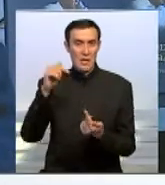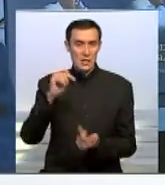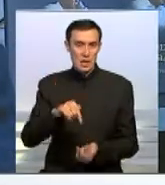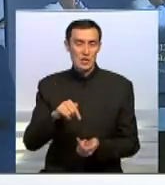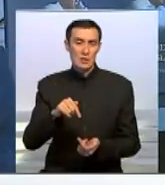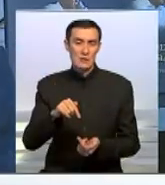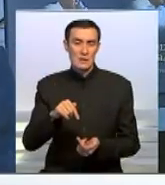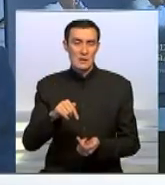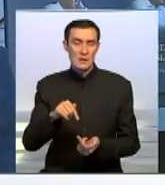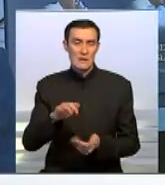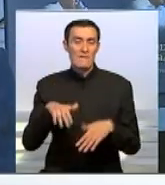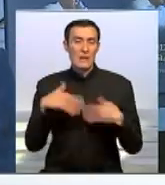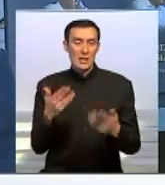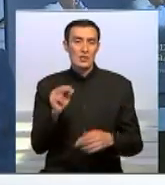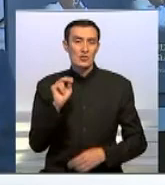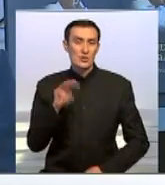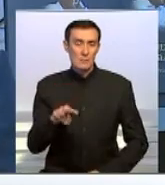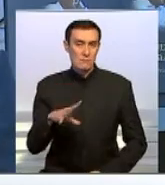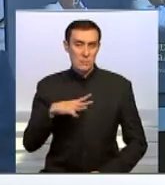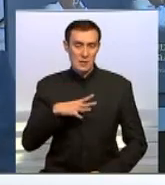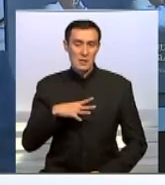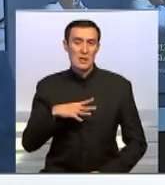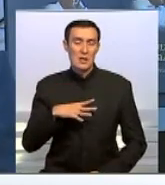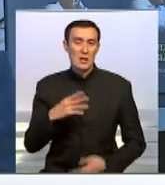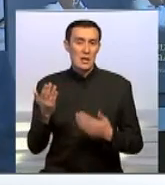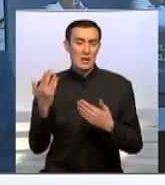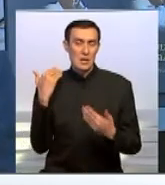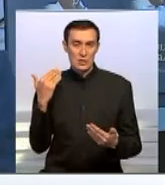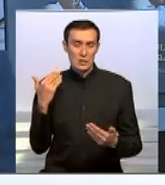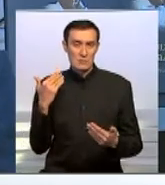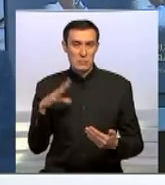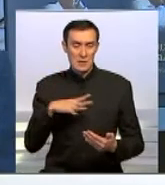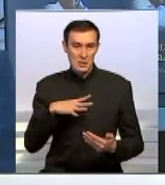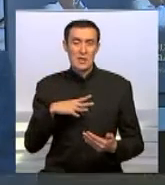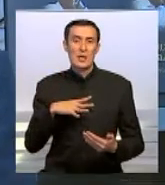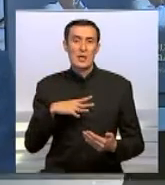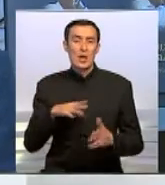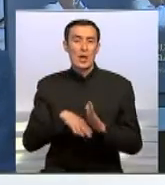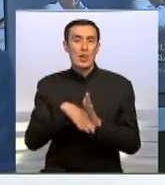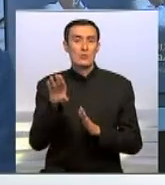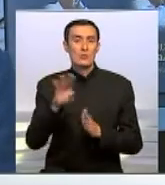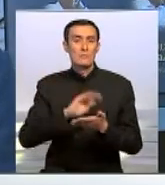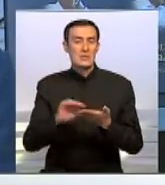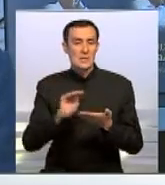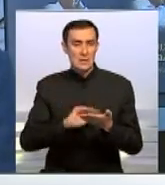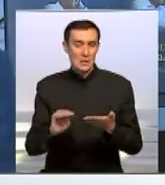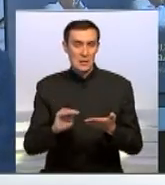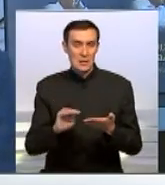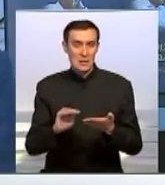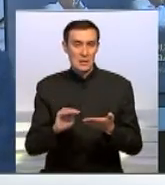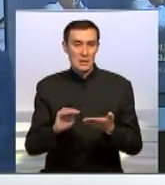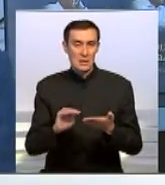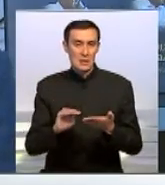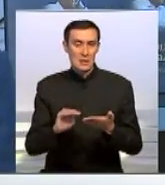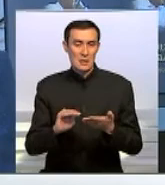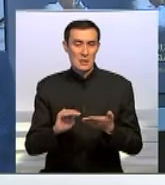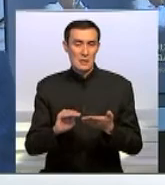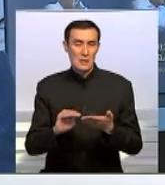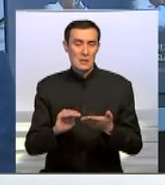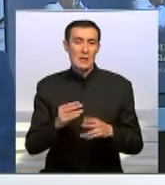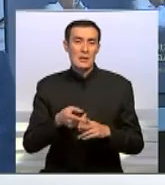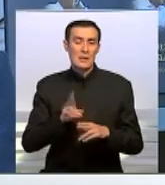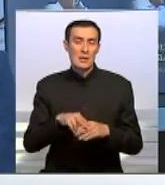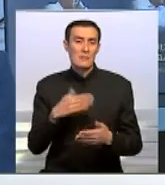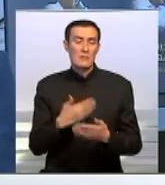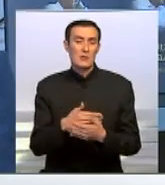хороший выход, чем, допустим, комбинированные буквы. Лучше писать «с» с апострофом, это будет